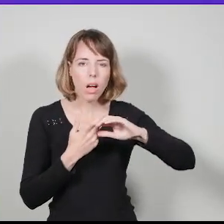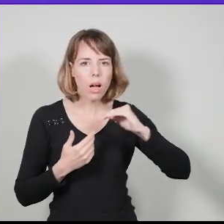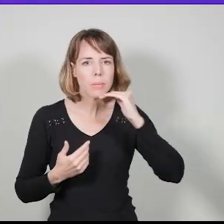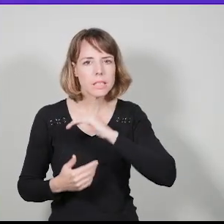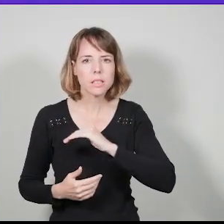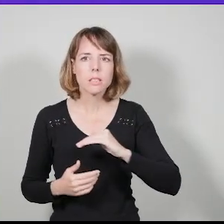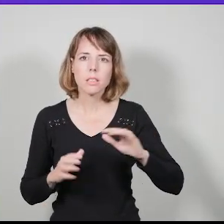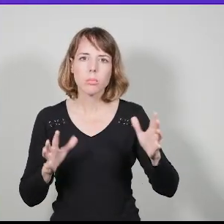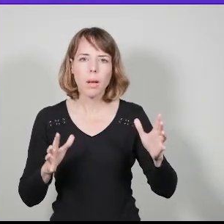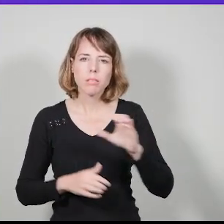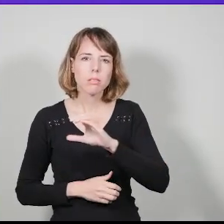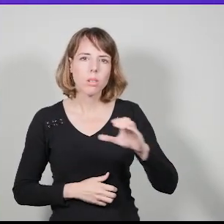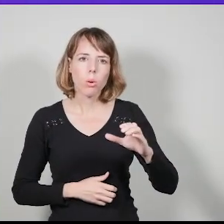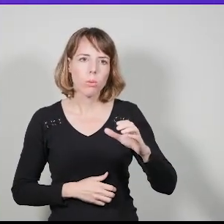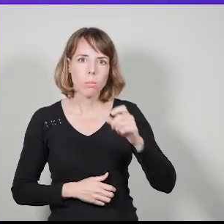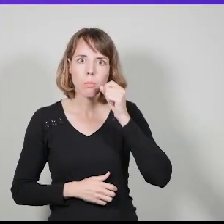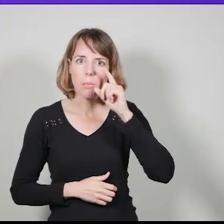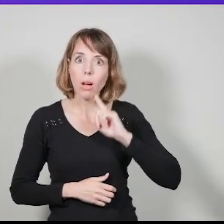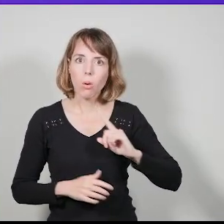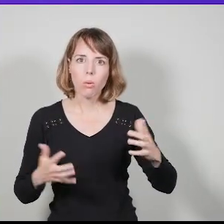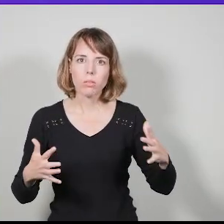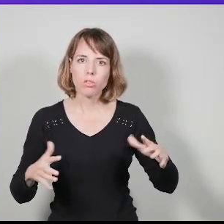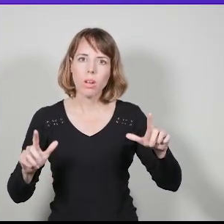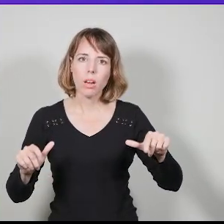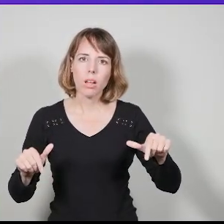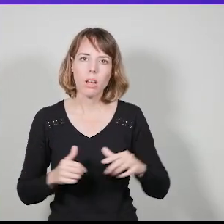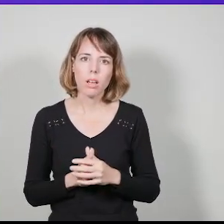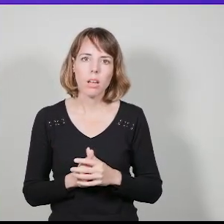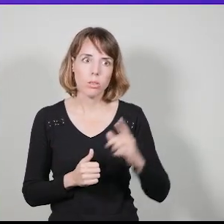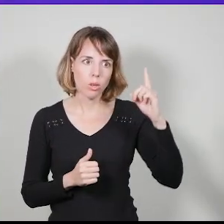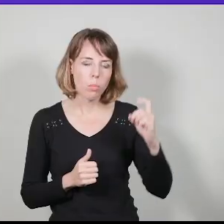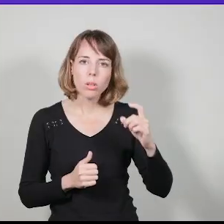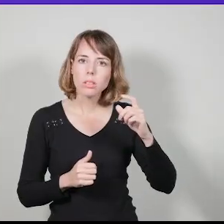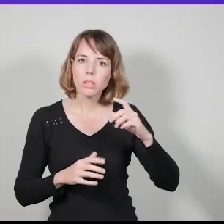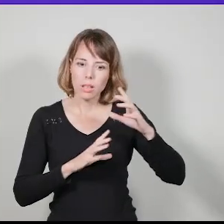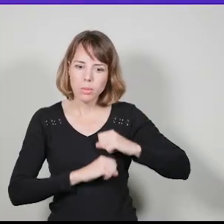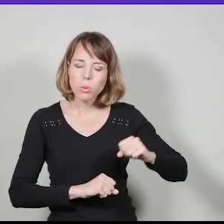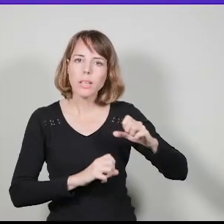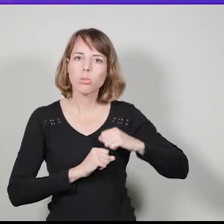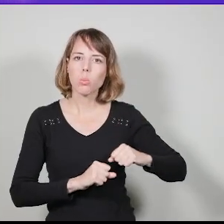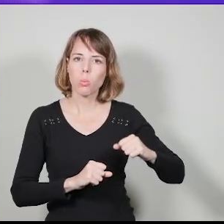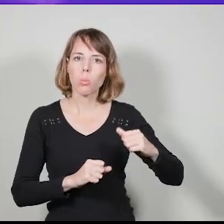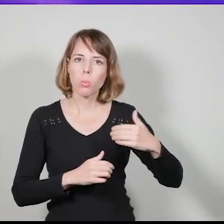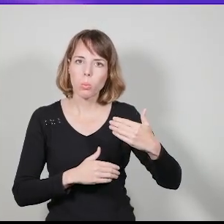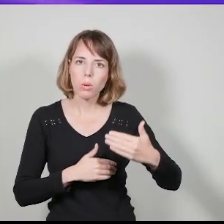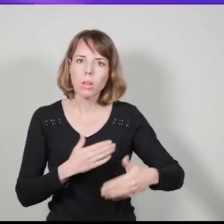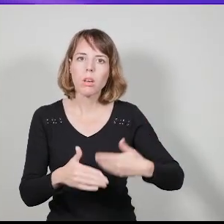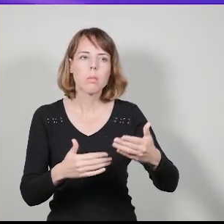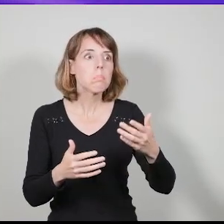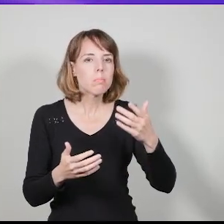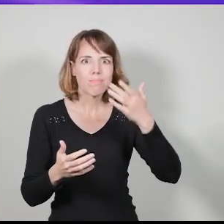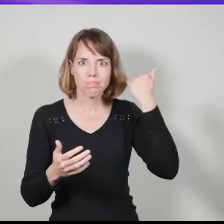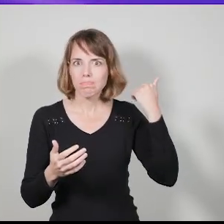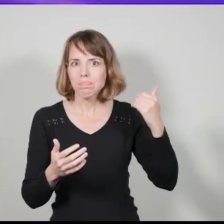dit, une centaine de parents. Donc déjà, ça, c'est un indicateur. Parce que quand on lance une expérimentation comme celle-là, on ne sait pas s'il va y en avoir 3, 10, 30 ou